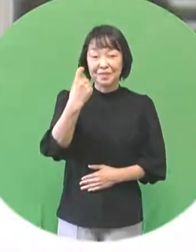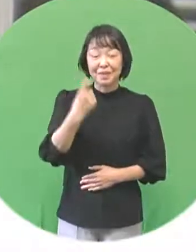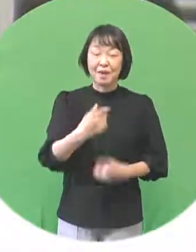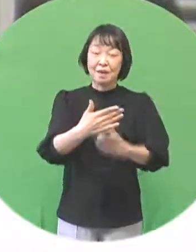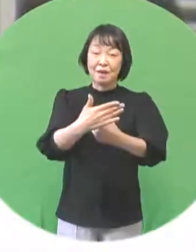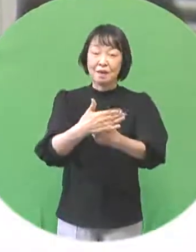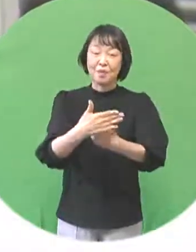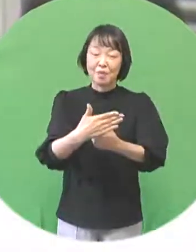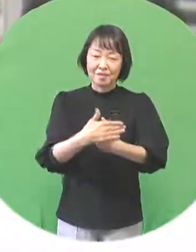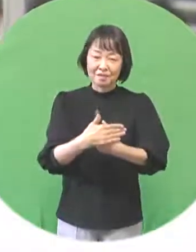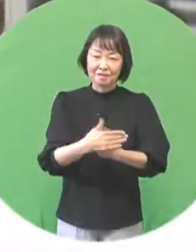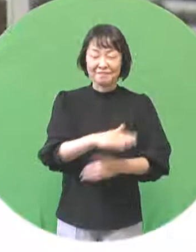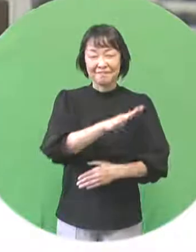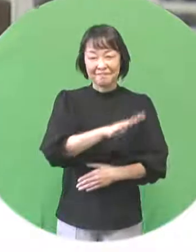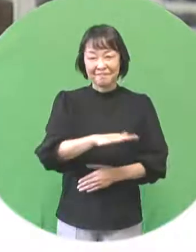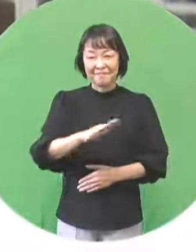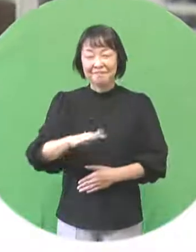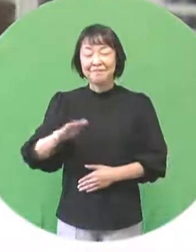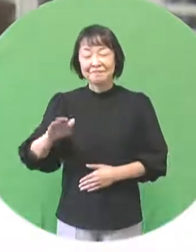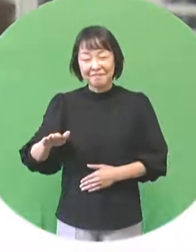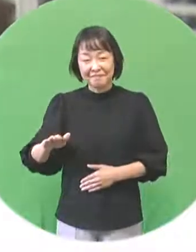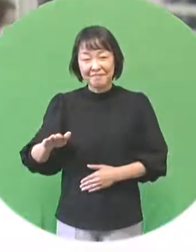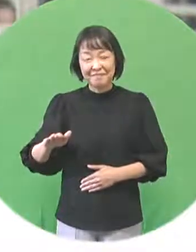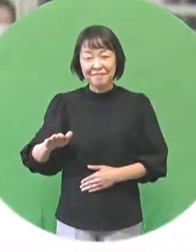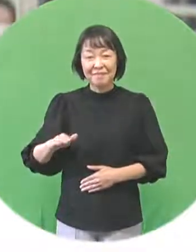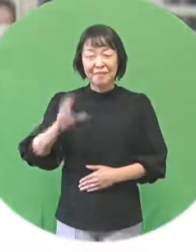それはいっぱい人々来る、いっ